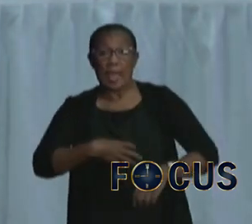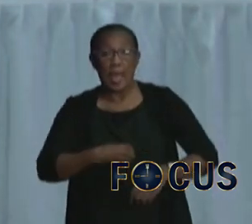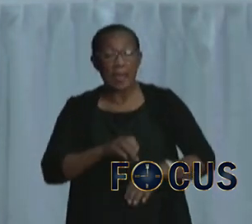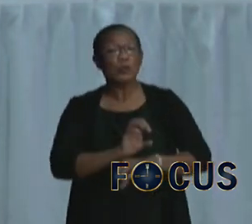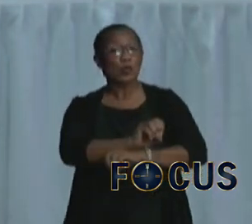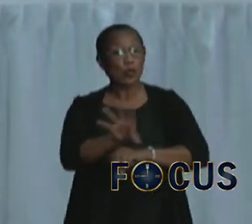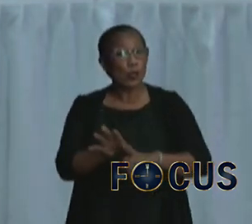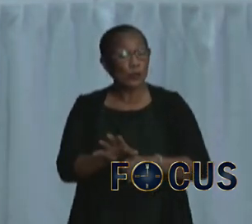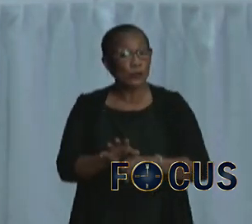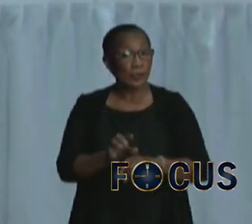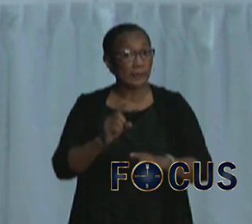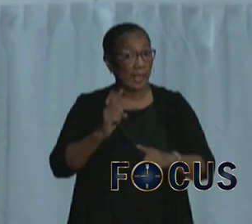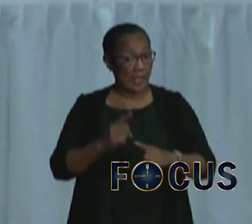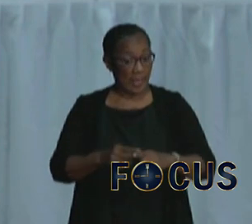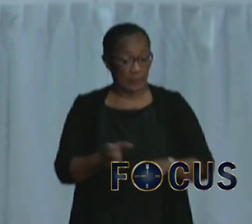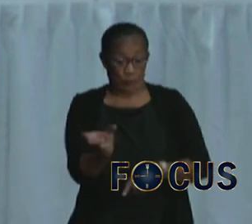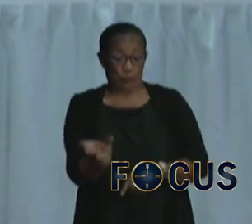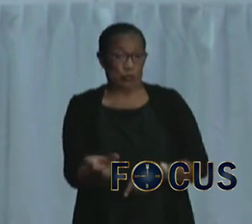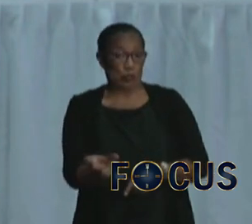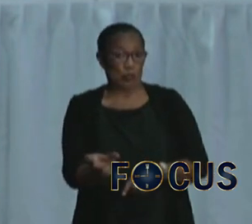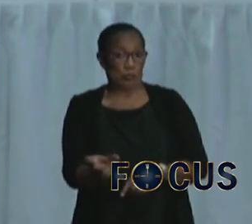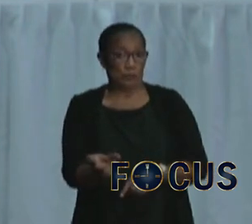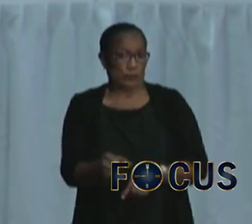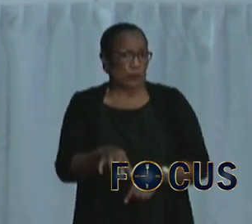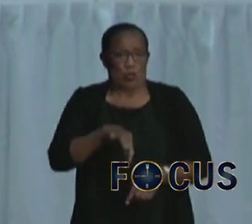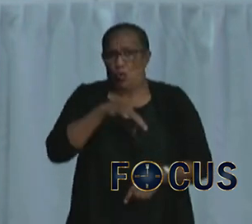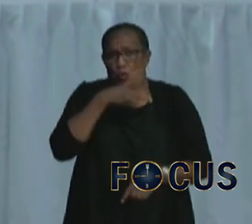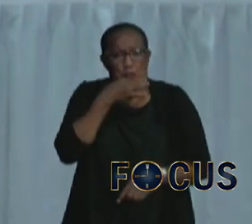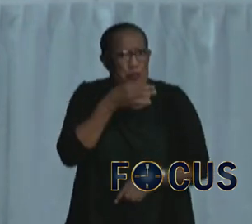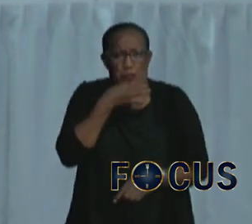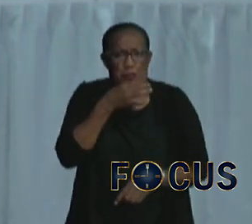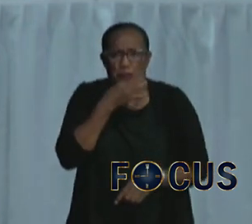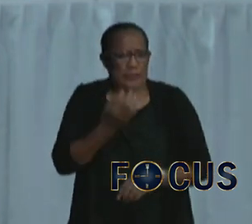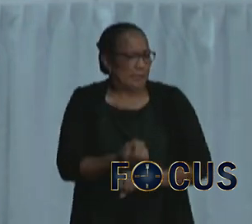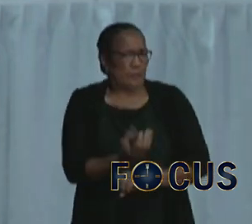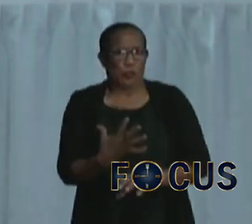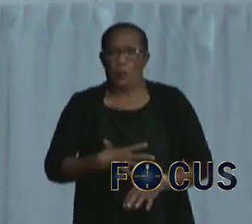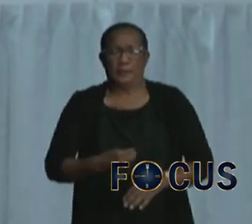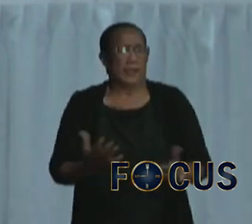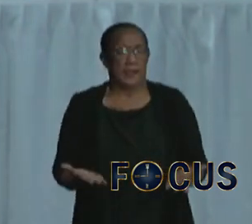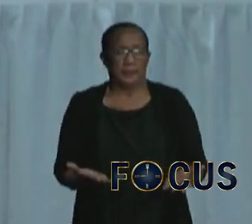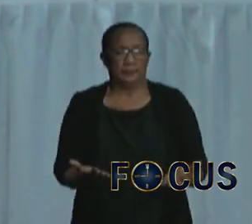geïnfecteerd is en die persoon hoeft op dat moment misschien nog geen symptomen te hebben.